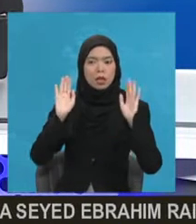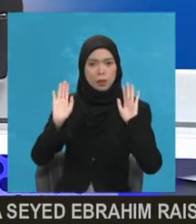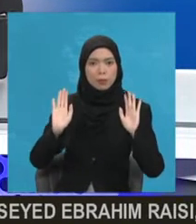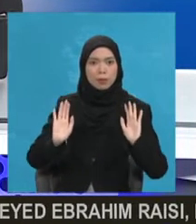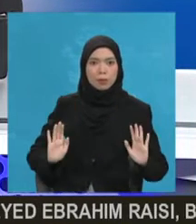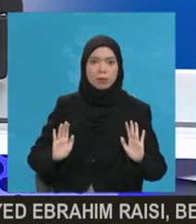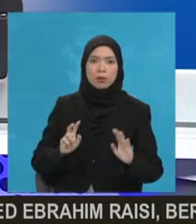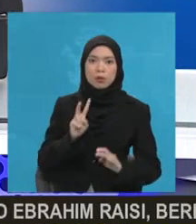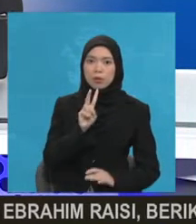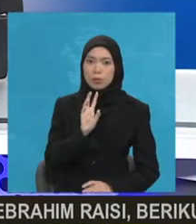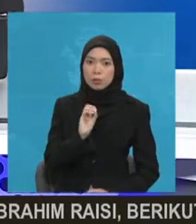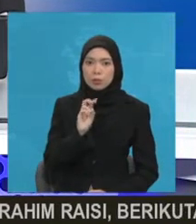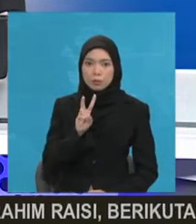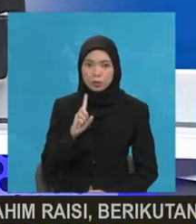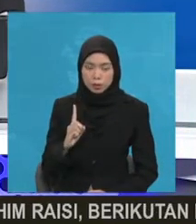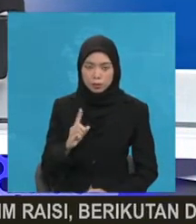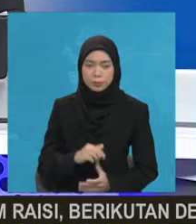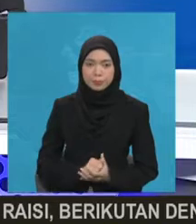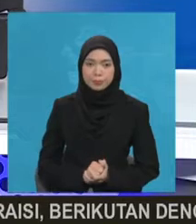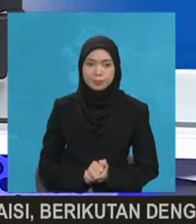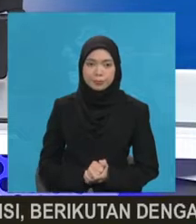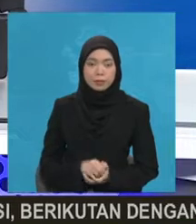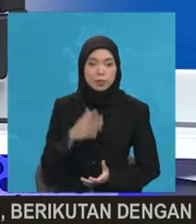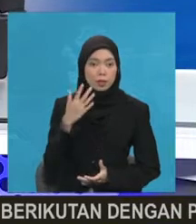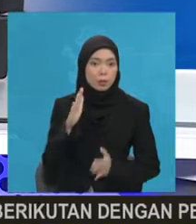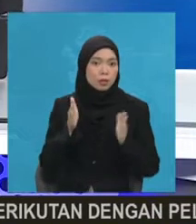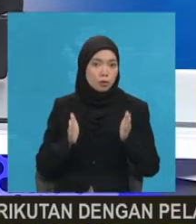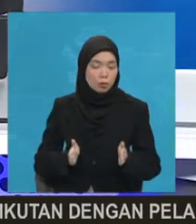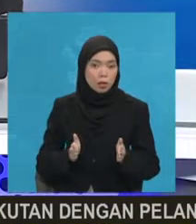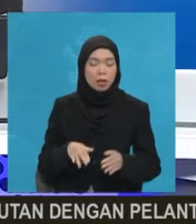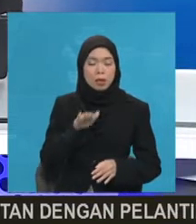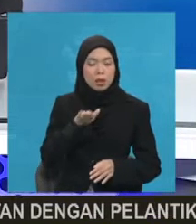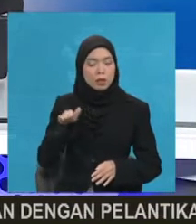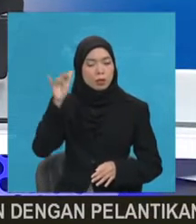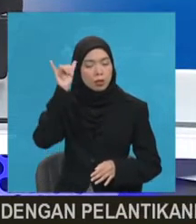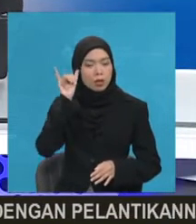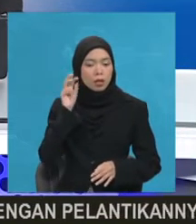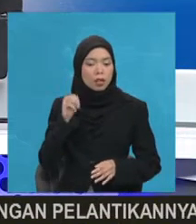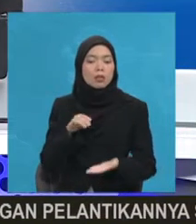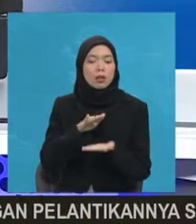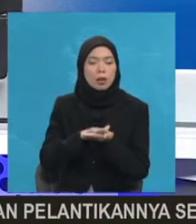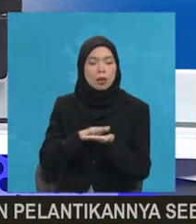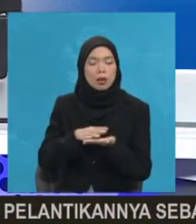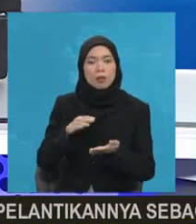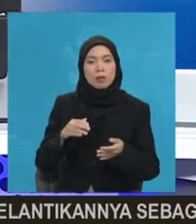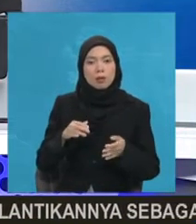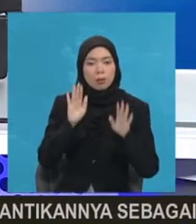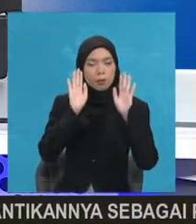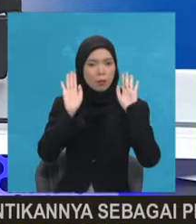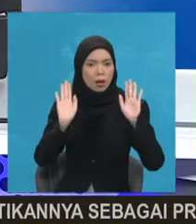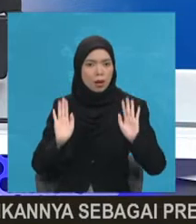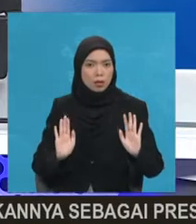yatim 2017 Shadow 15 Rang pelajar anak yatim yang cemerlang dalam peperiksaan Brunei